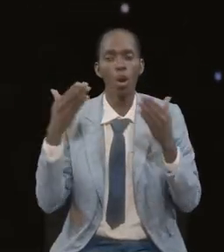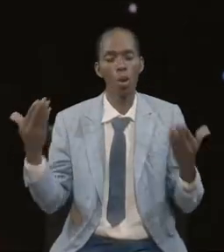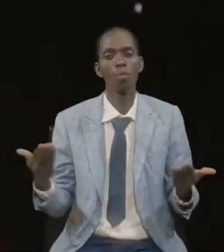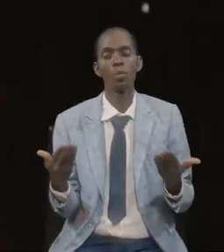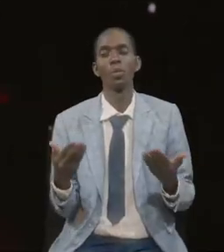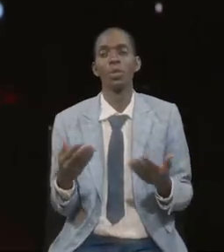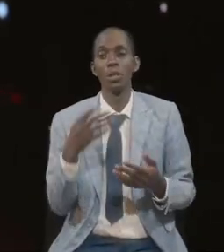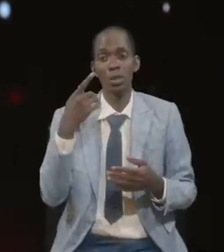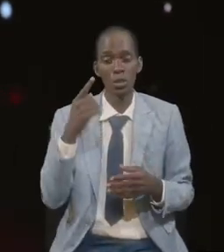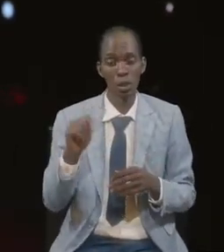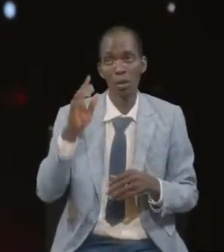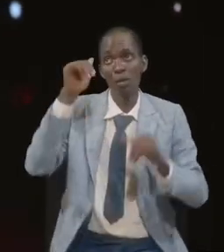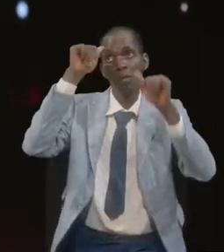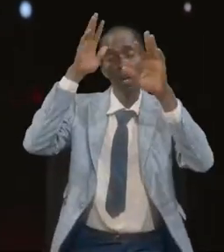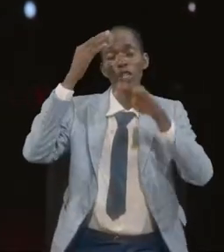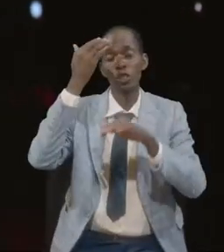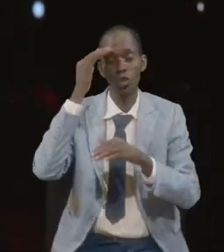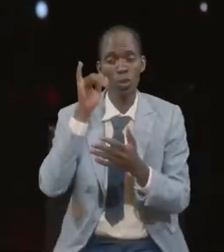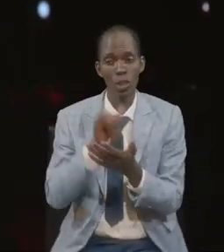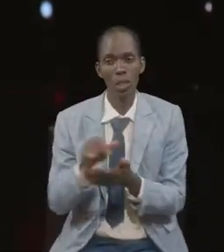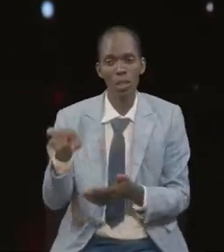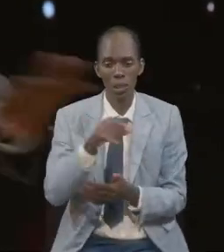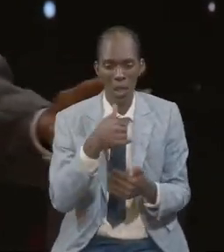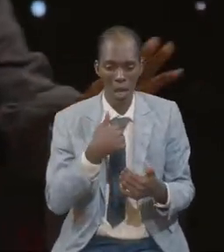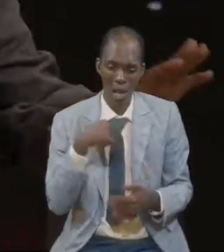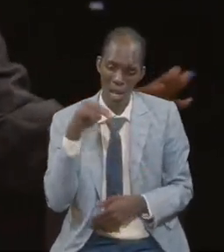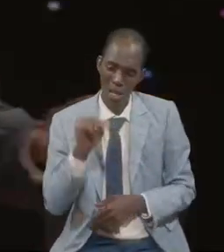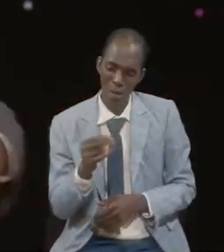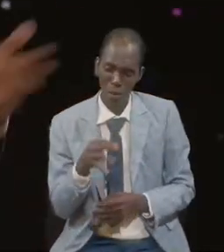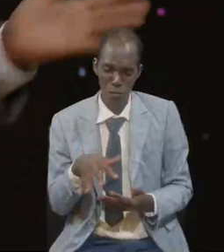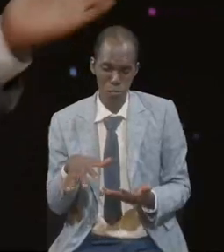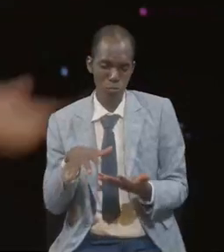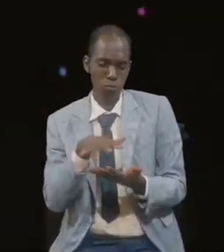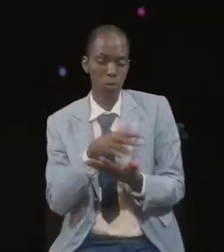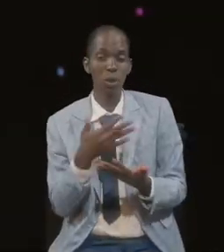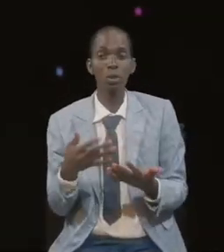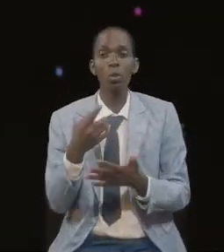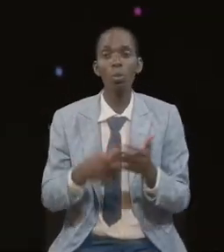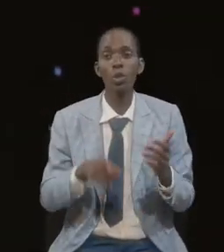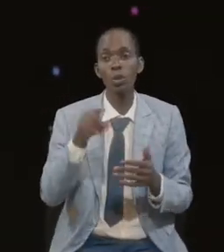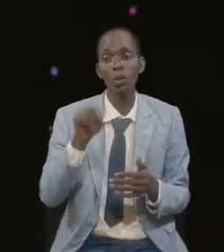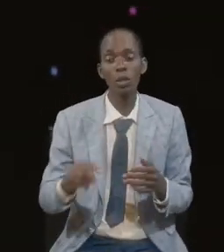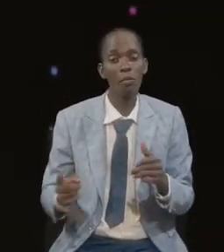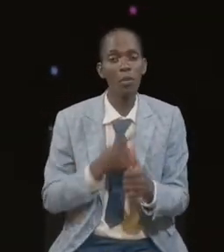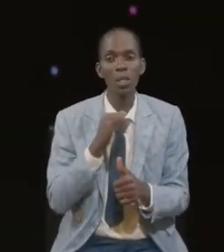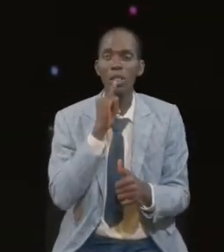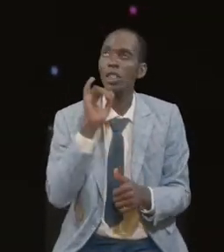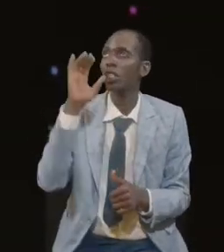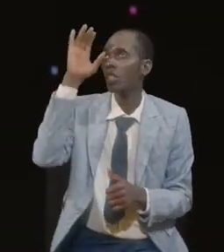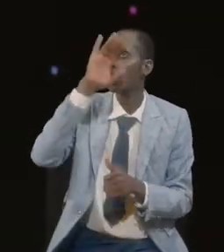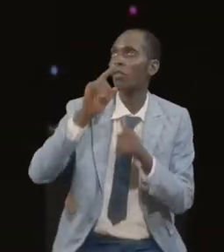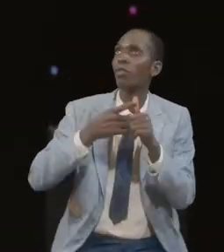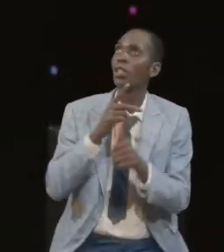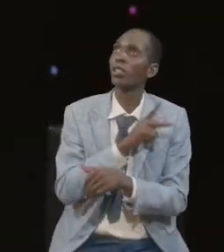ouverte parce que votre Père sait que vous en avez besoin. Alors tout ce qu'il faut faire, c'est de chercher le royaume de Dieu et